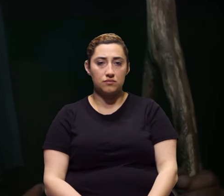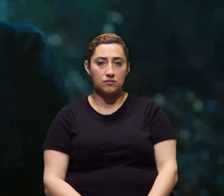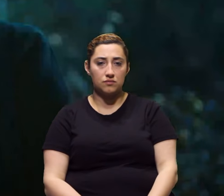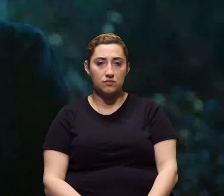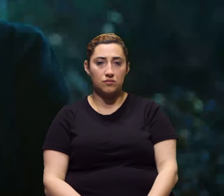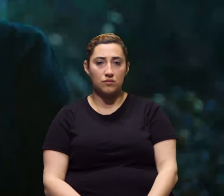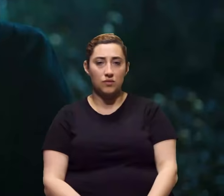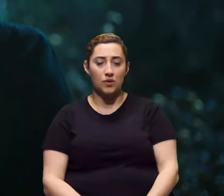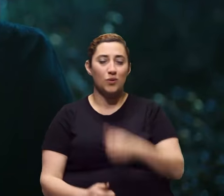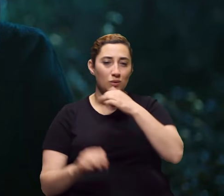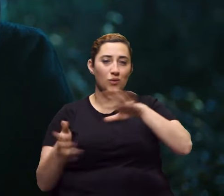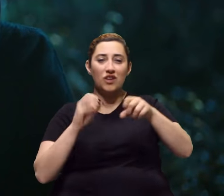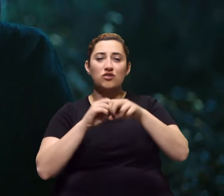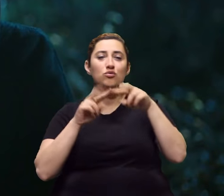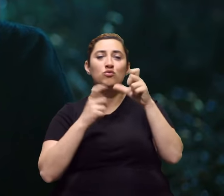Turda Musa ile.